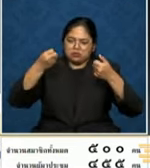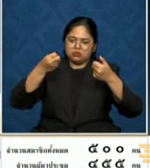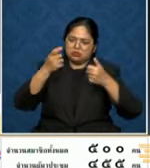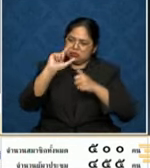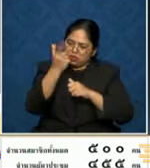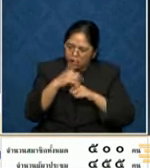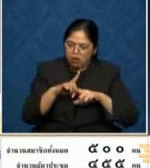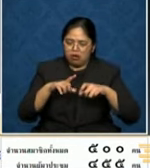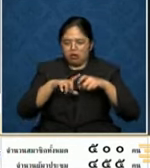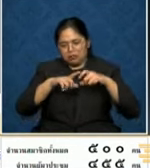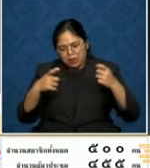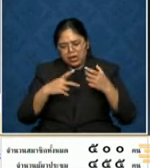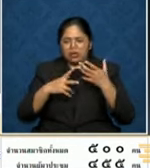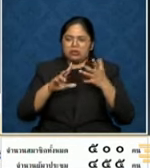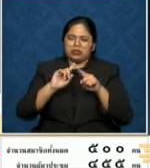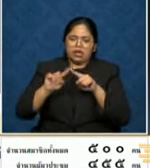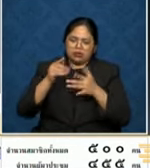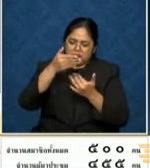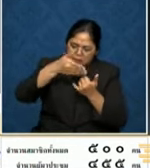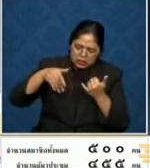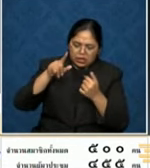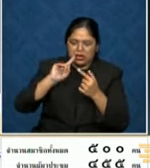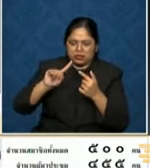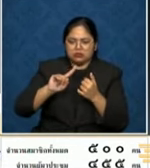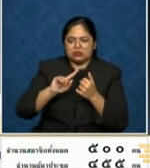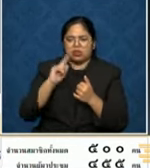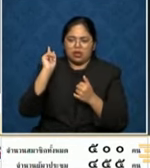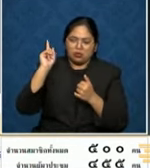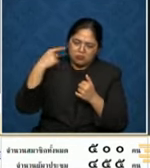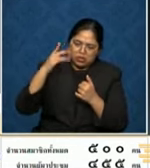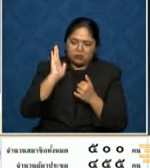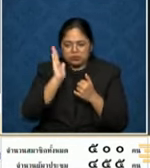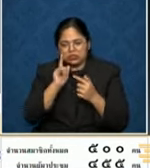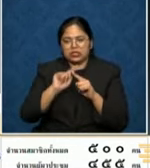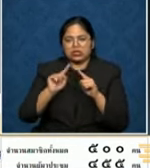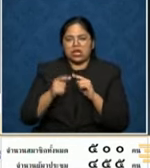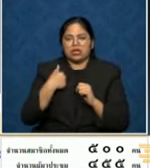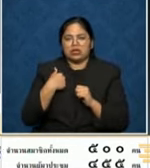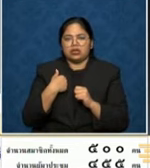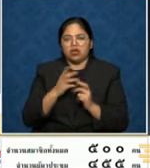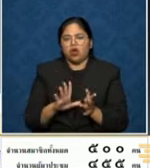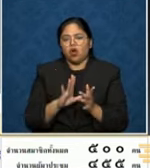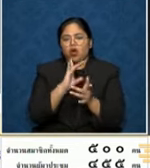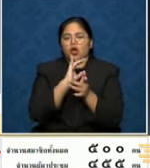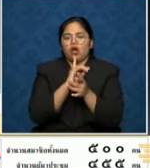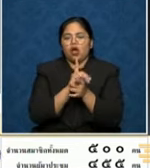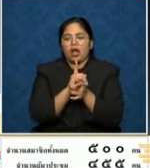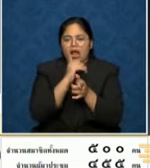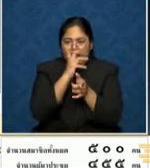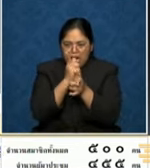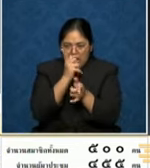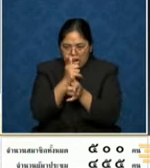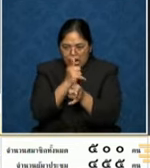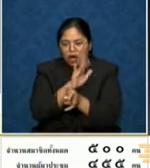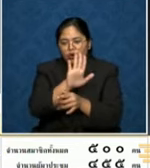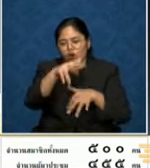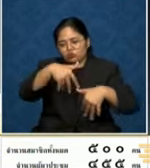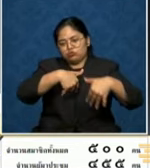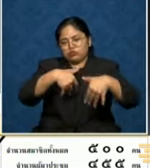พิ่มรายได้มีเพิ่มมาแค่2เรื่องค่ะคือการปรับลดภาษีสรรพสามิตไวน์สุราแช่สุรากลั่นของชาวบ้านยังรออยู่นะคะ